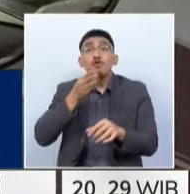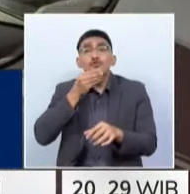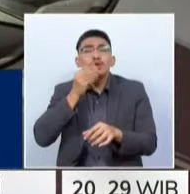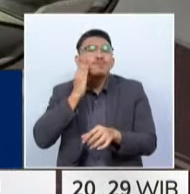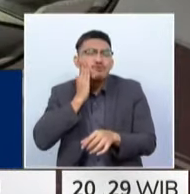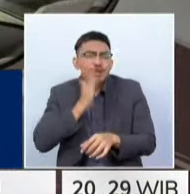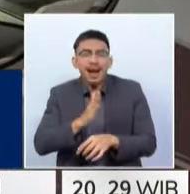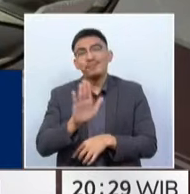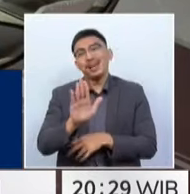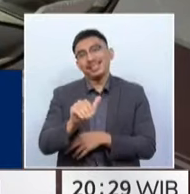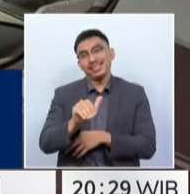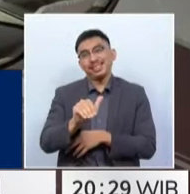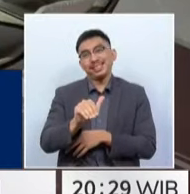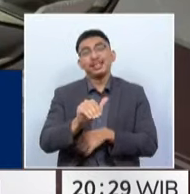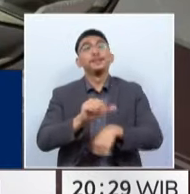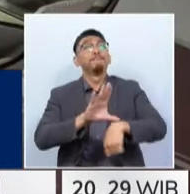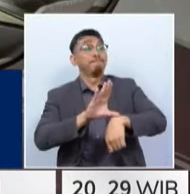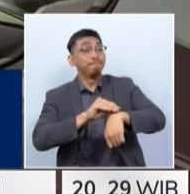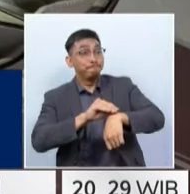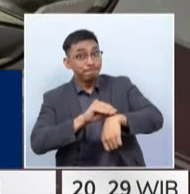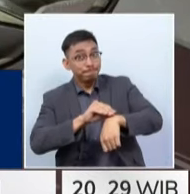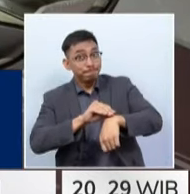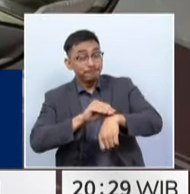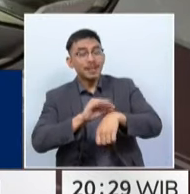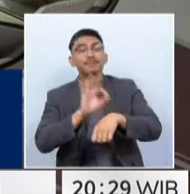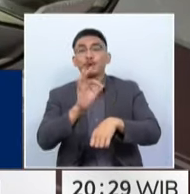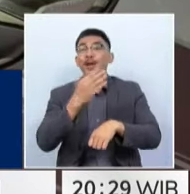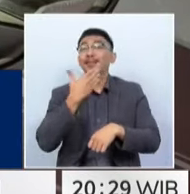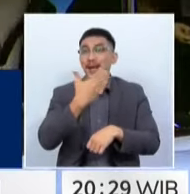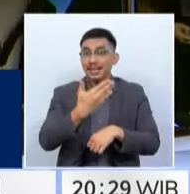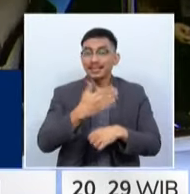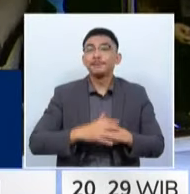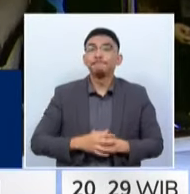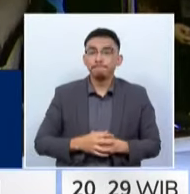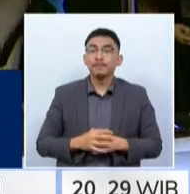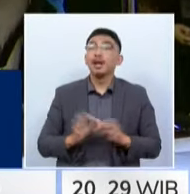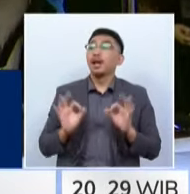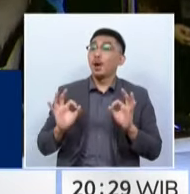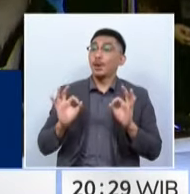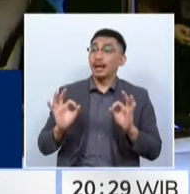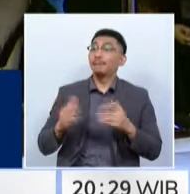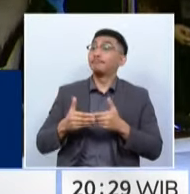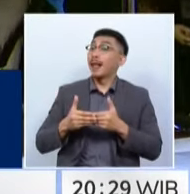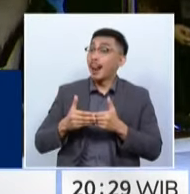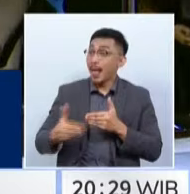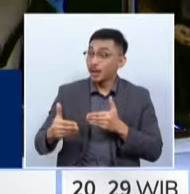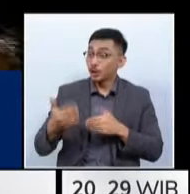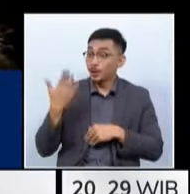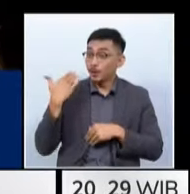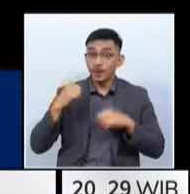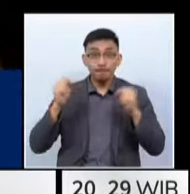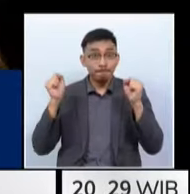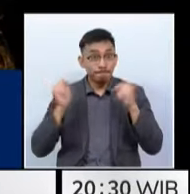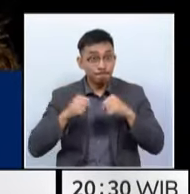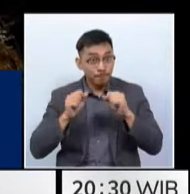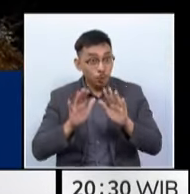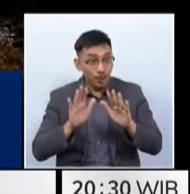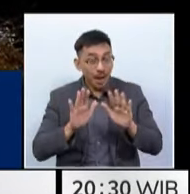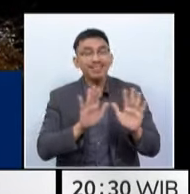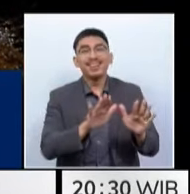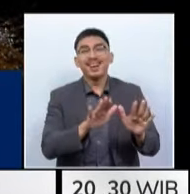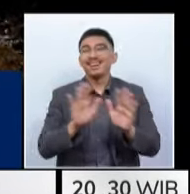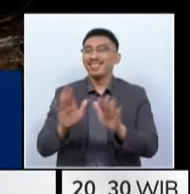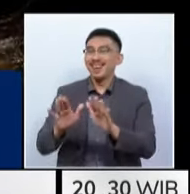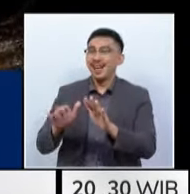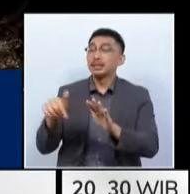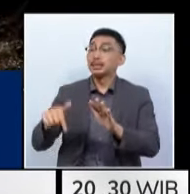Prabowo terima kasa kasih baik selanjutnya kita baik Harap tenang kita sudah sepakat di awal kita kembali ke calon Presiden Nomor 3